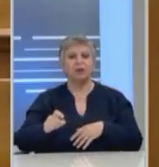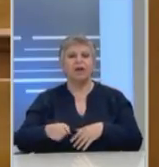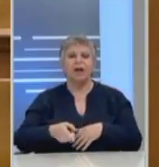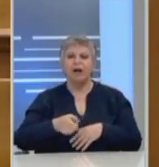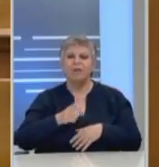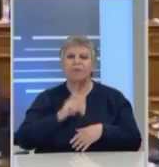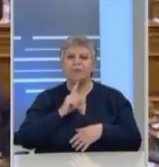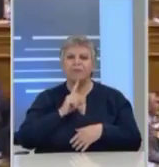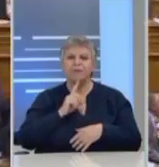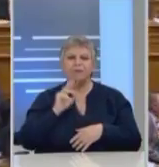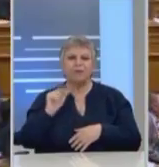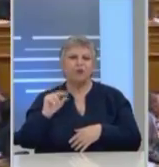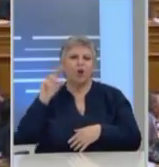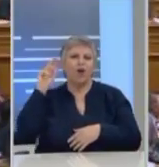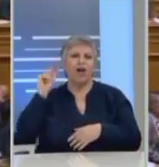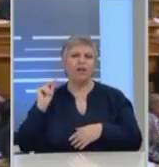ίδια λέτε.